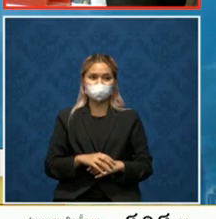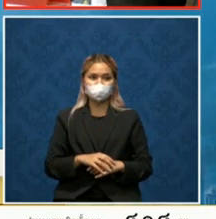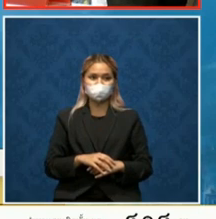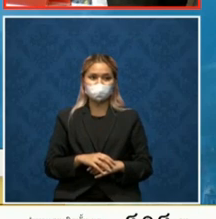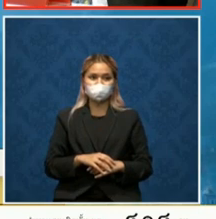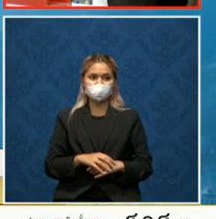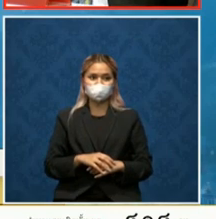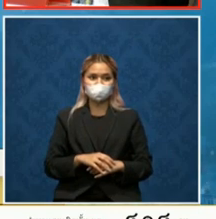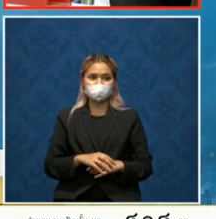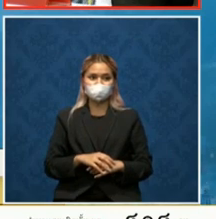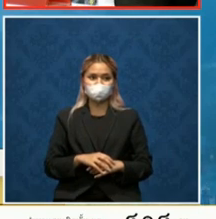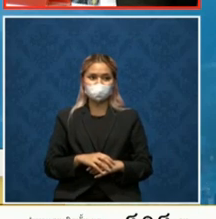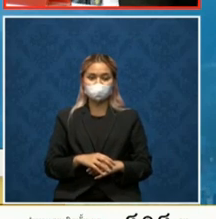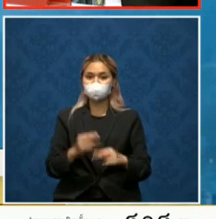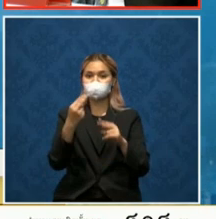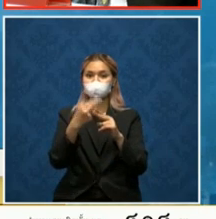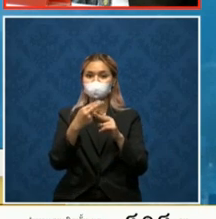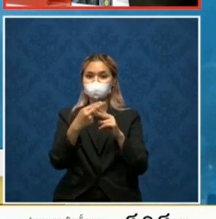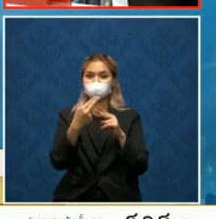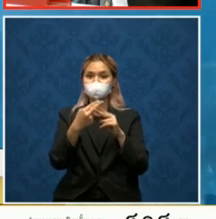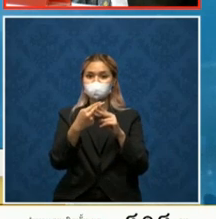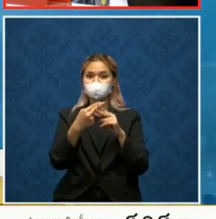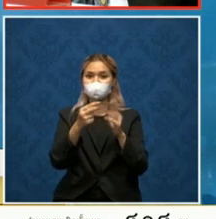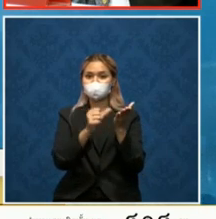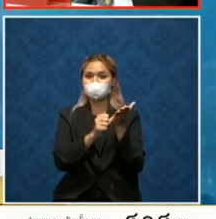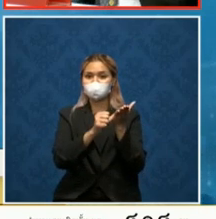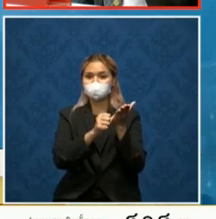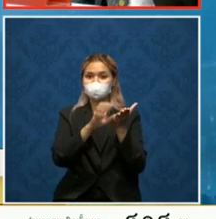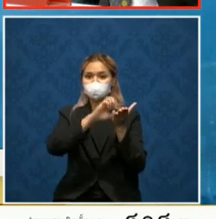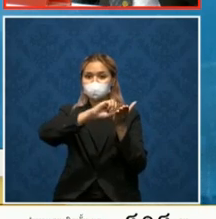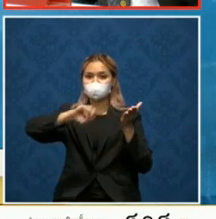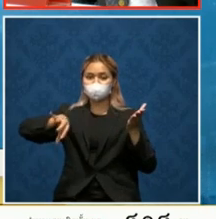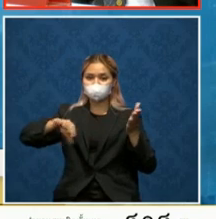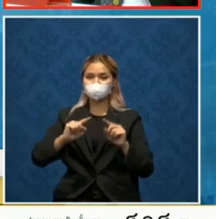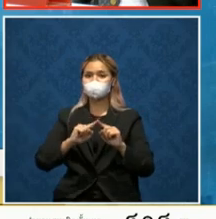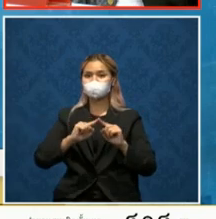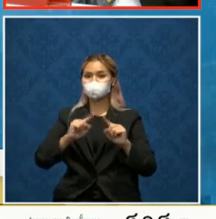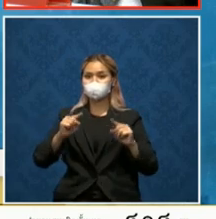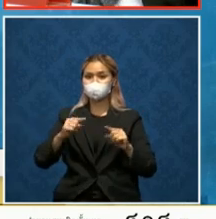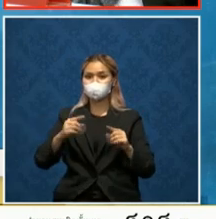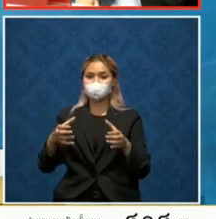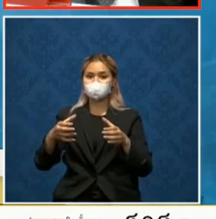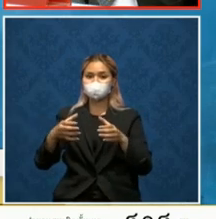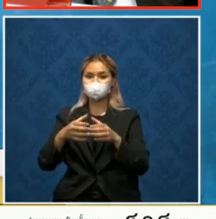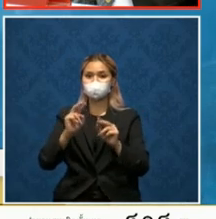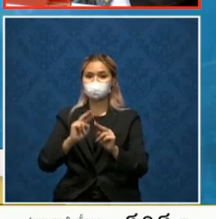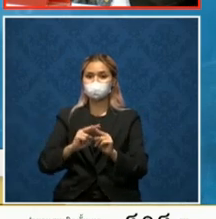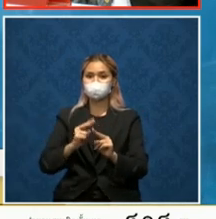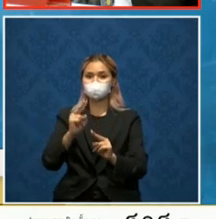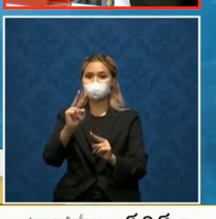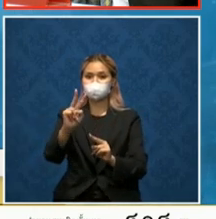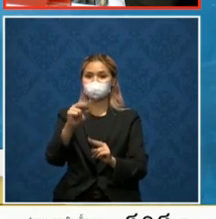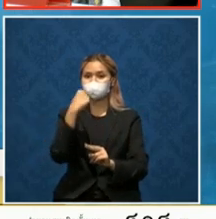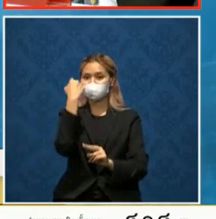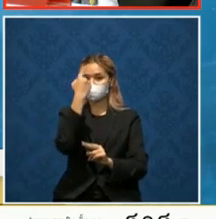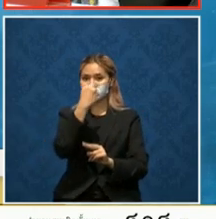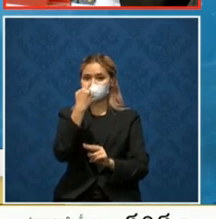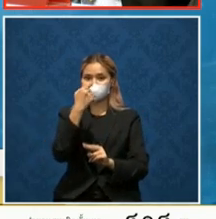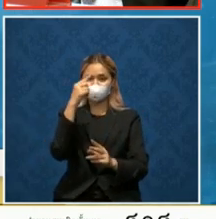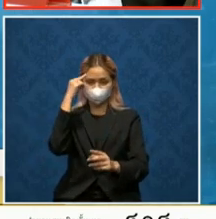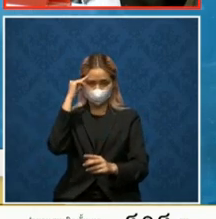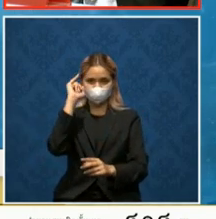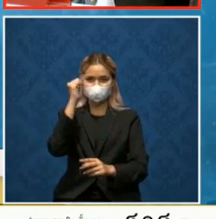นี่ก็คงเอาออกนะครับแต่ผมขอพูดว่าตระกูลที่คนไทยรู้จักกันดีในฐานะ